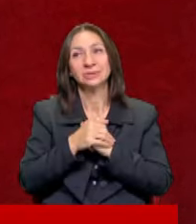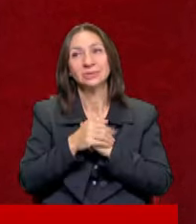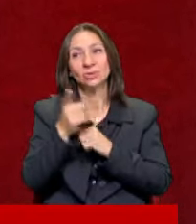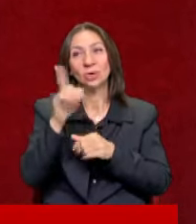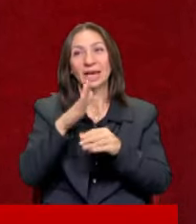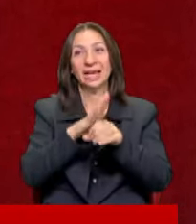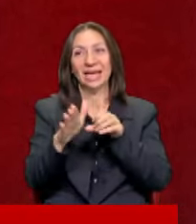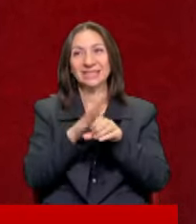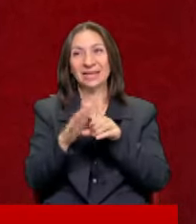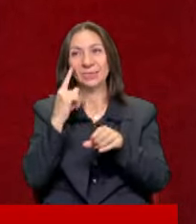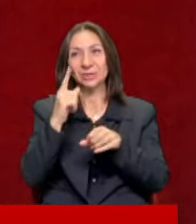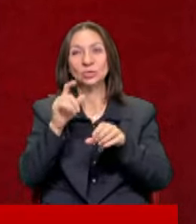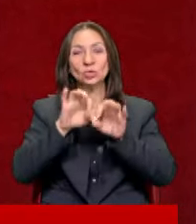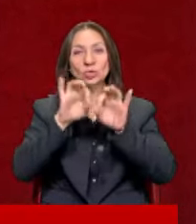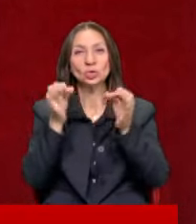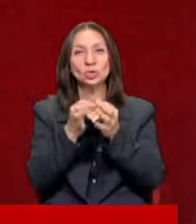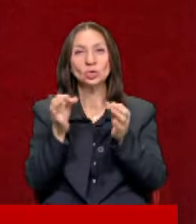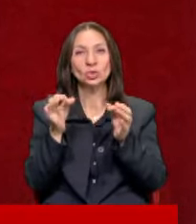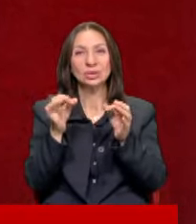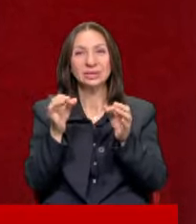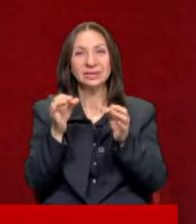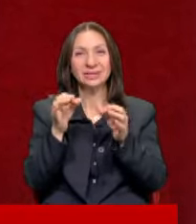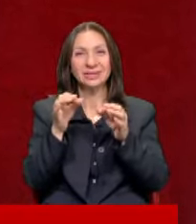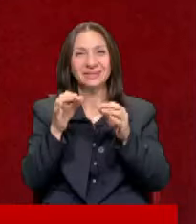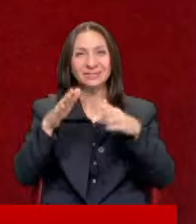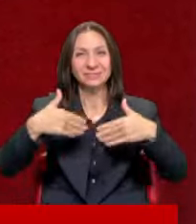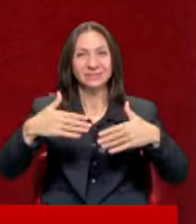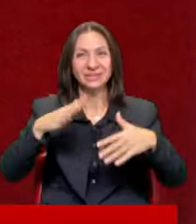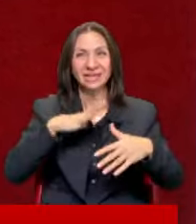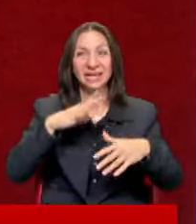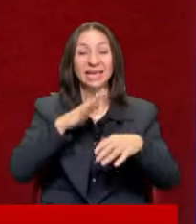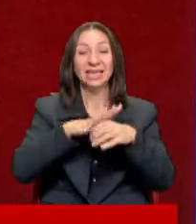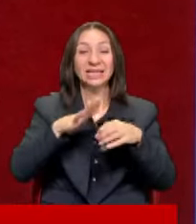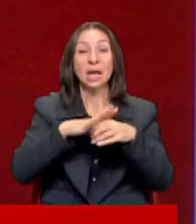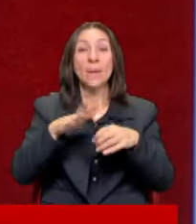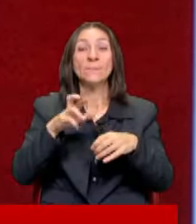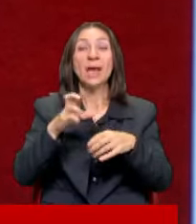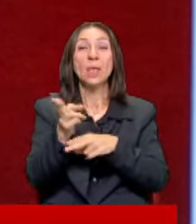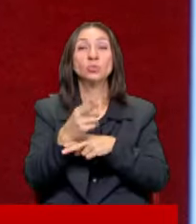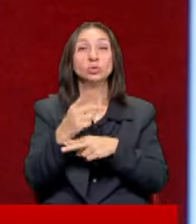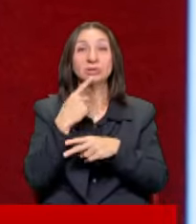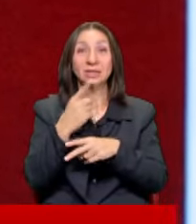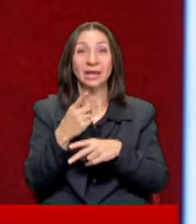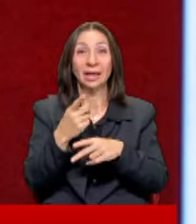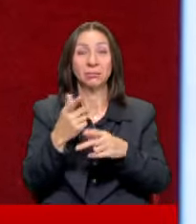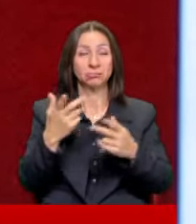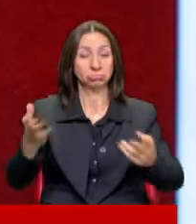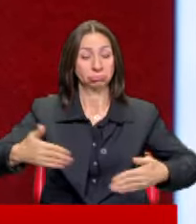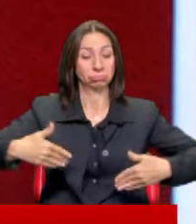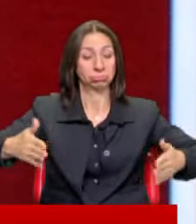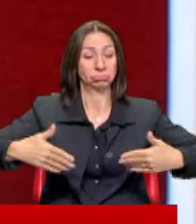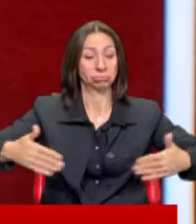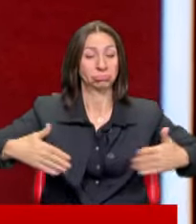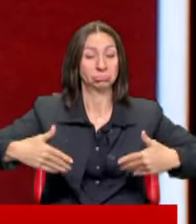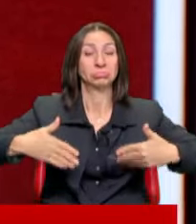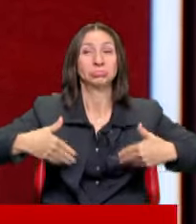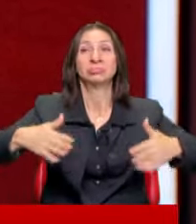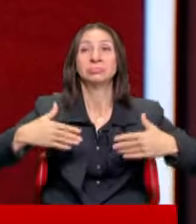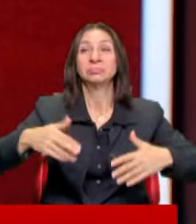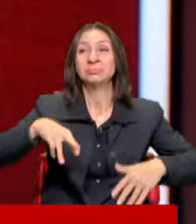Kayseri götüreceğiz bir sucuk Partisi vardı hatırlayacaksınız e Bunlar Kayseri palamudu diye Eee yerliye yerliye insanların yüzüne de